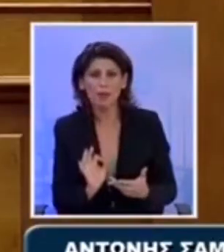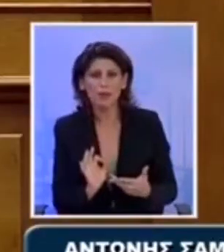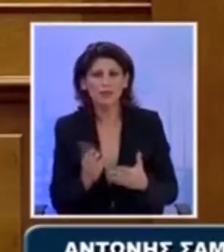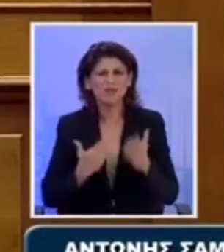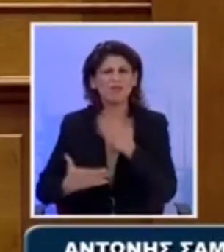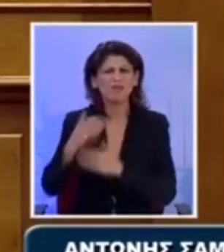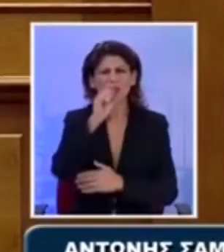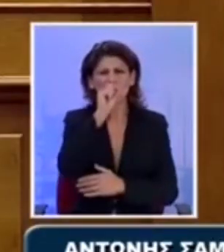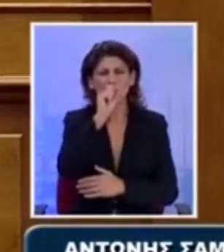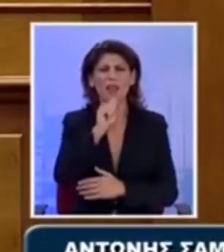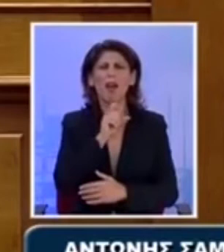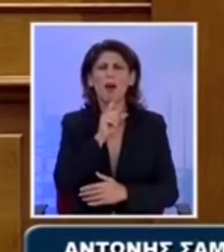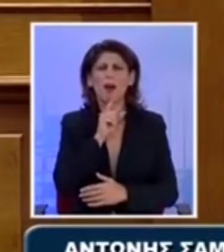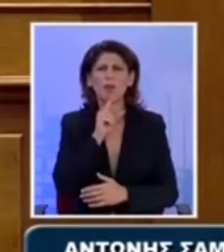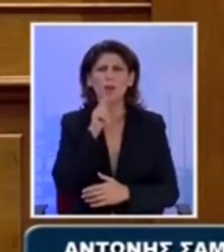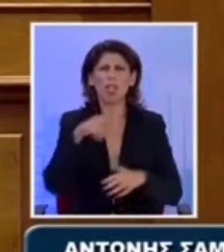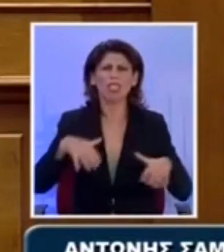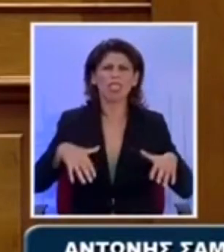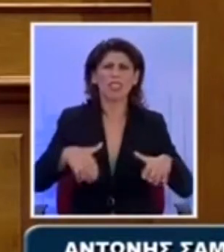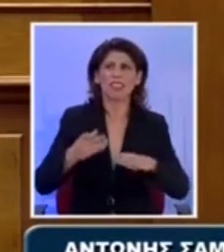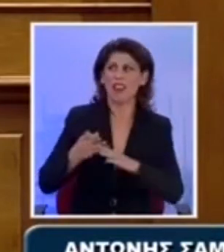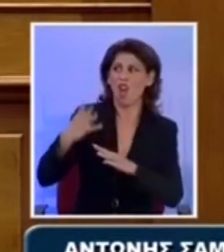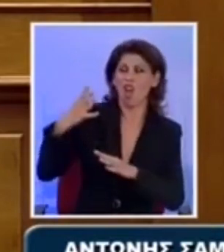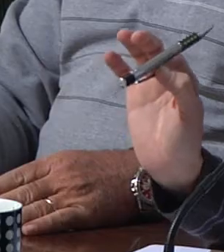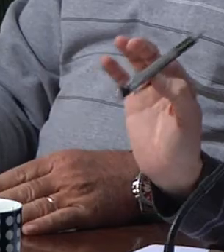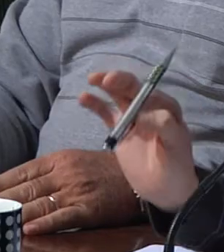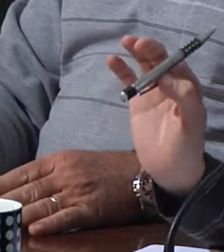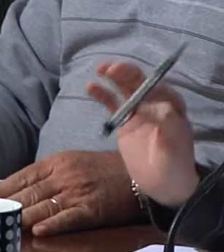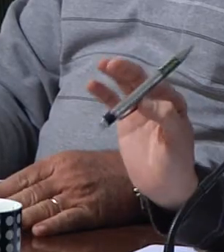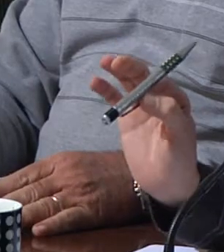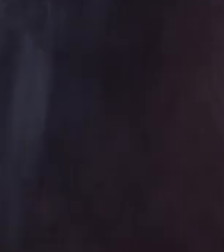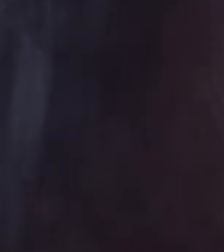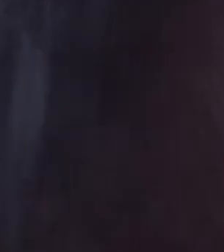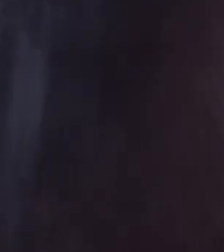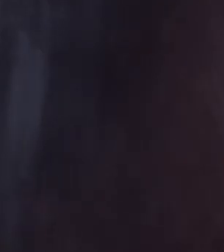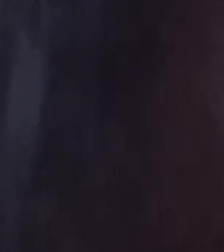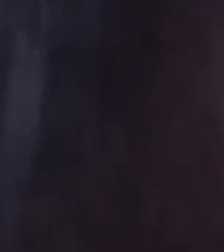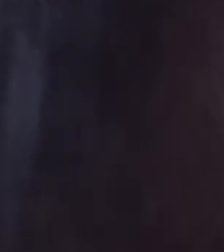πιο παλιοί και από τους δεινόσαυρους. Jurassic Park. Jurassic Park.